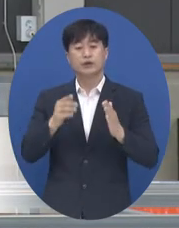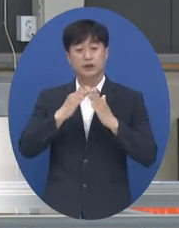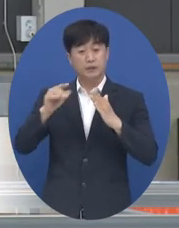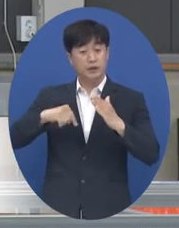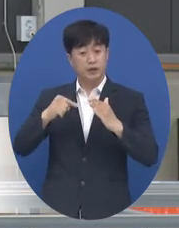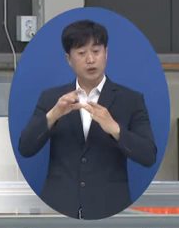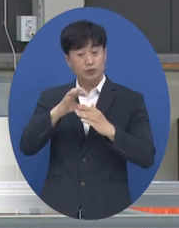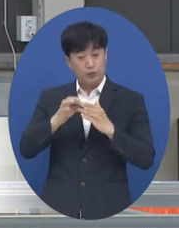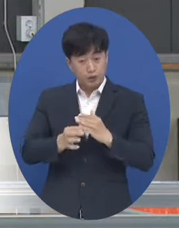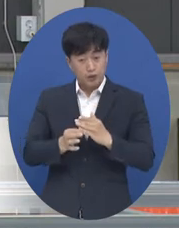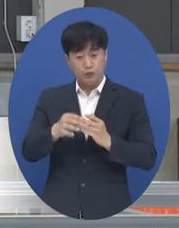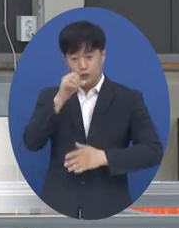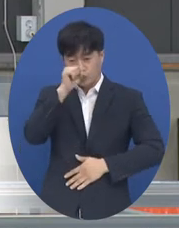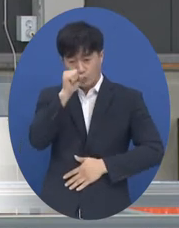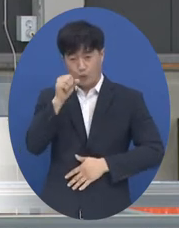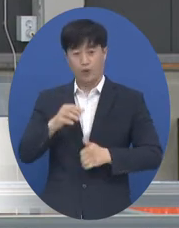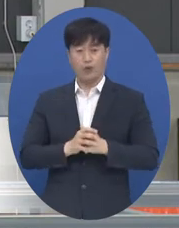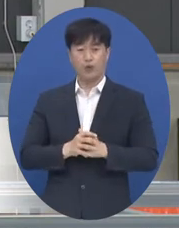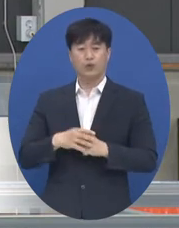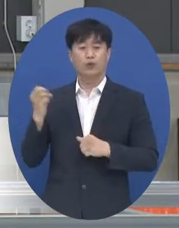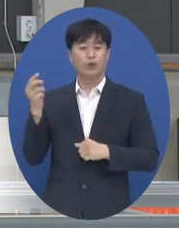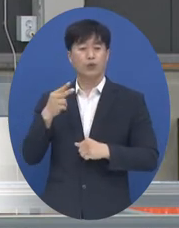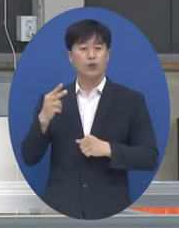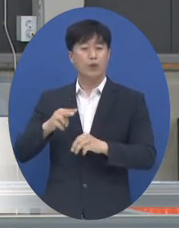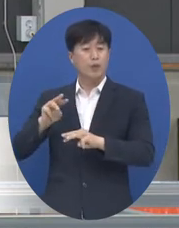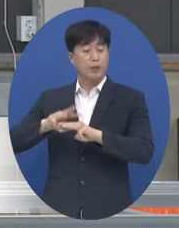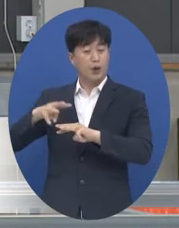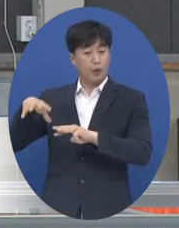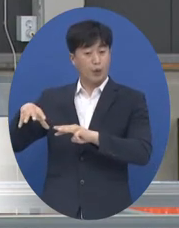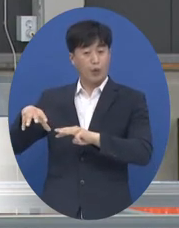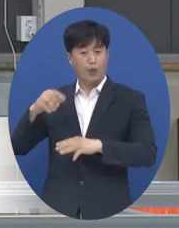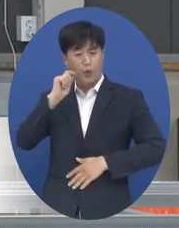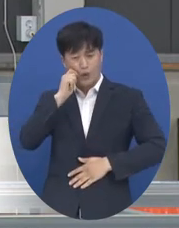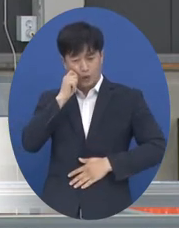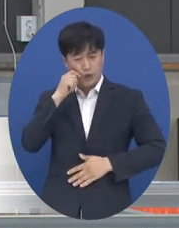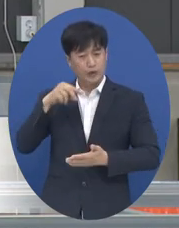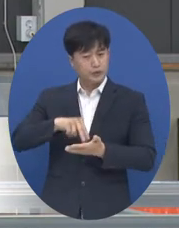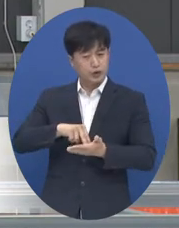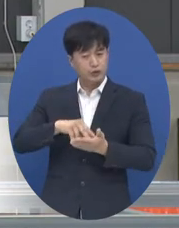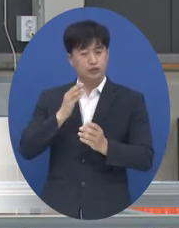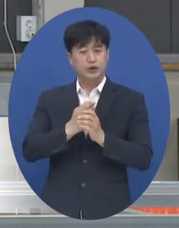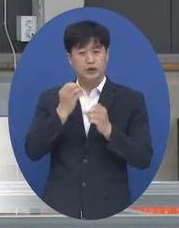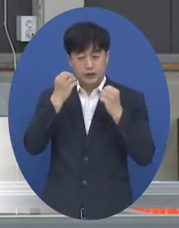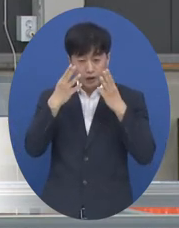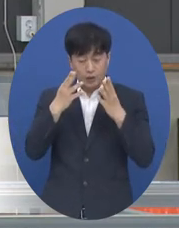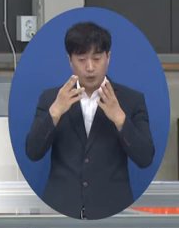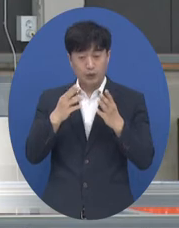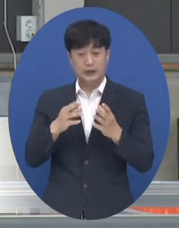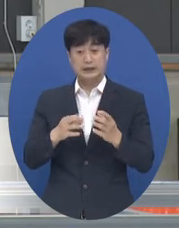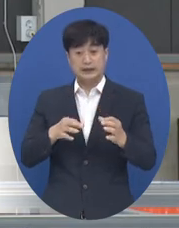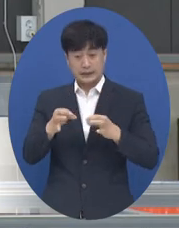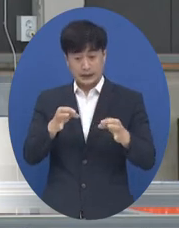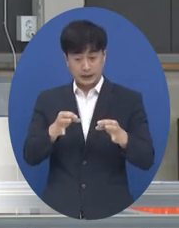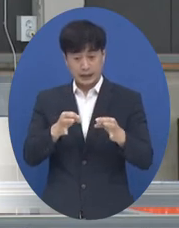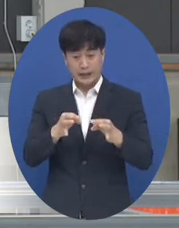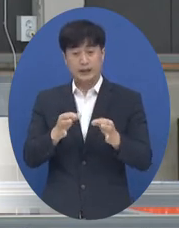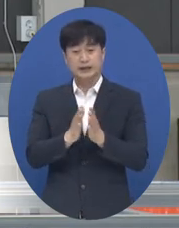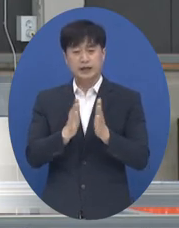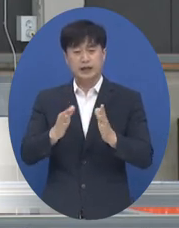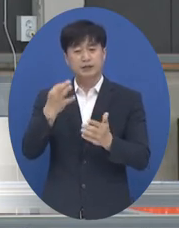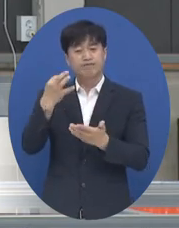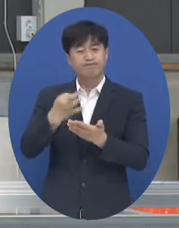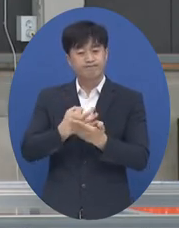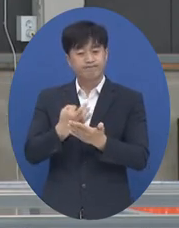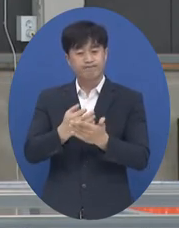프로그램 할 수 있는 장점이 있으며 운동과는 어려운 여건에서도 새로운 틈새시장을 공략해 서후 득을